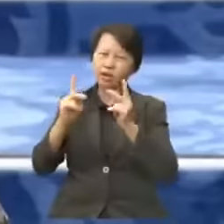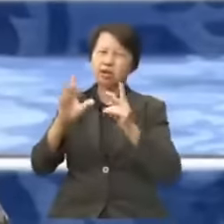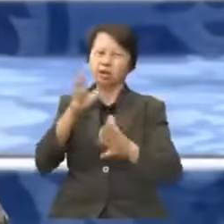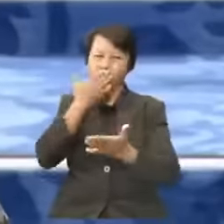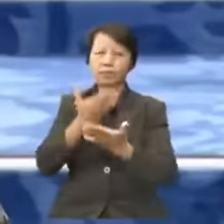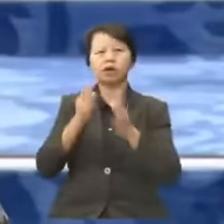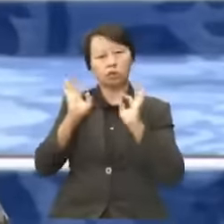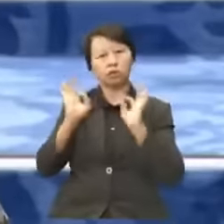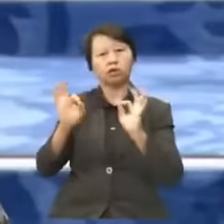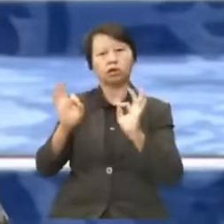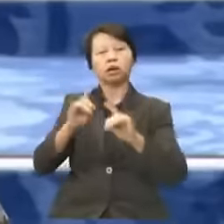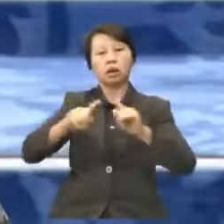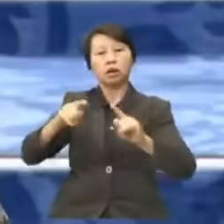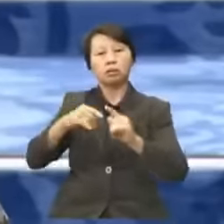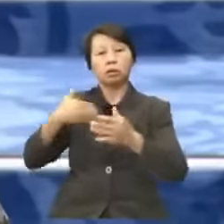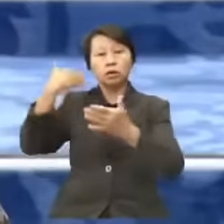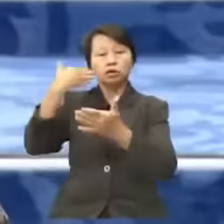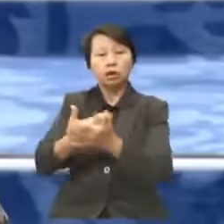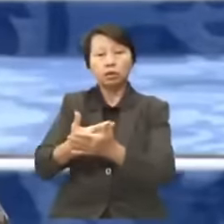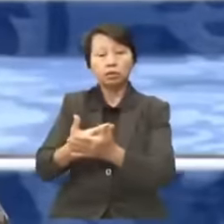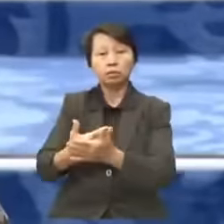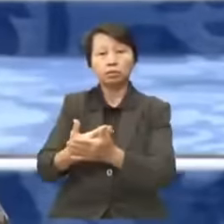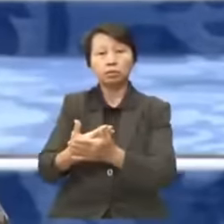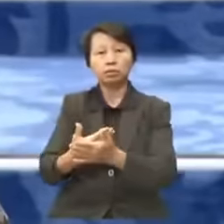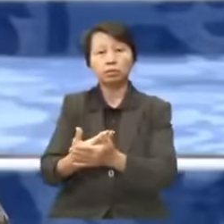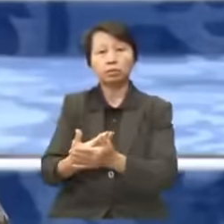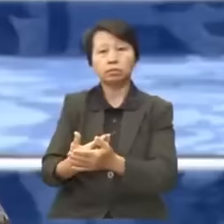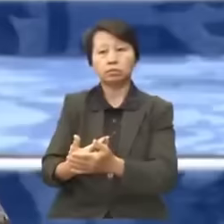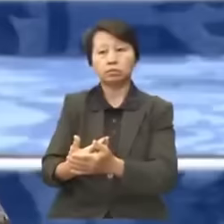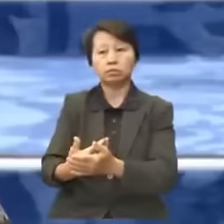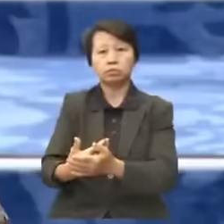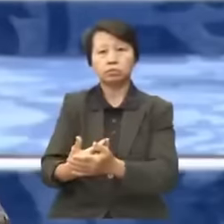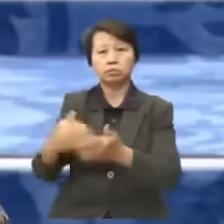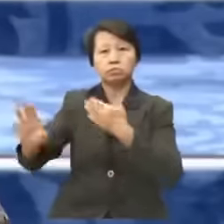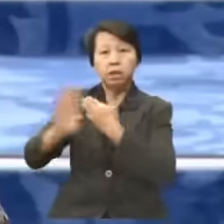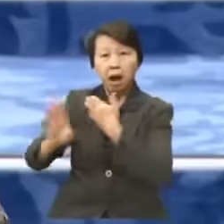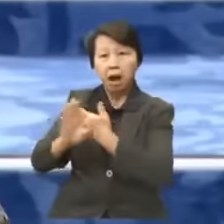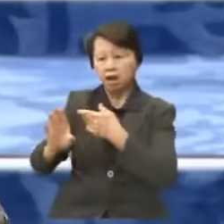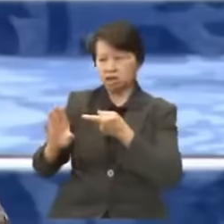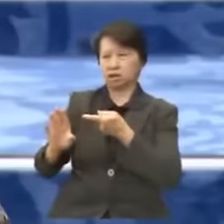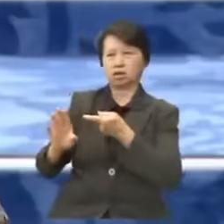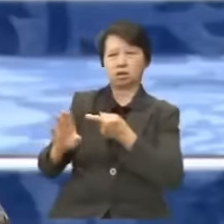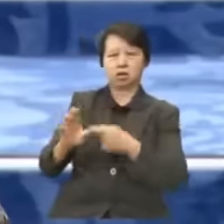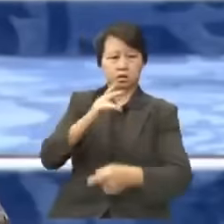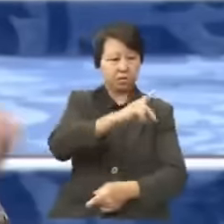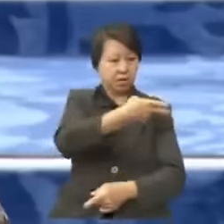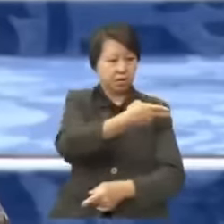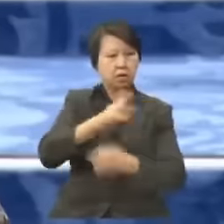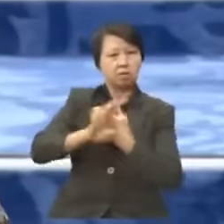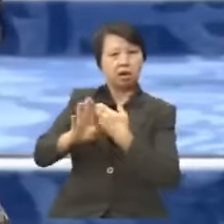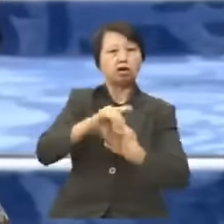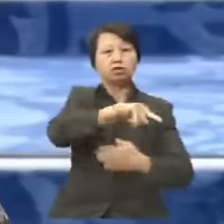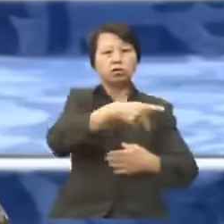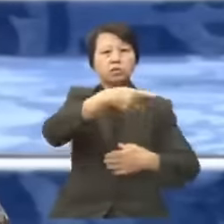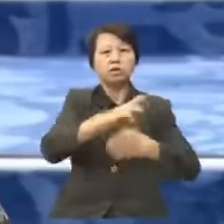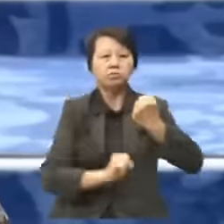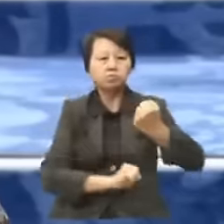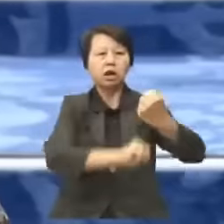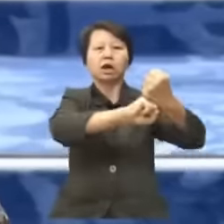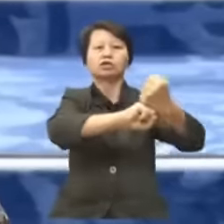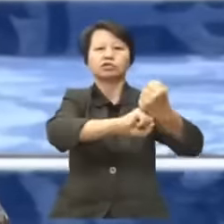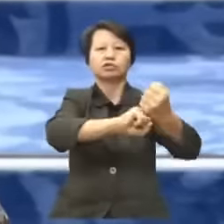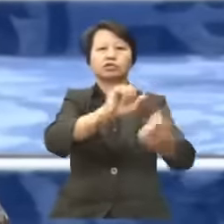silakan tapi bila sampai kepada bahaya pakatan harapan kerana menaja kumpulan